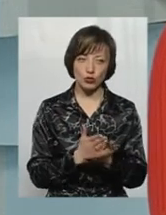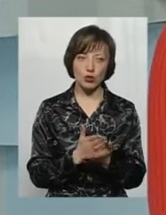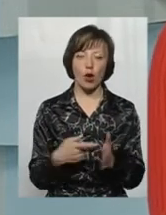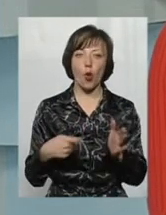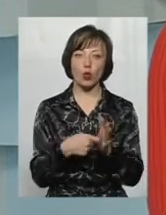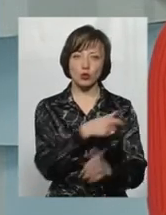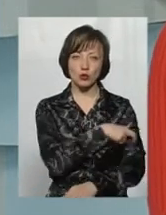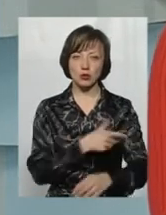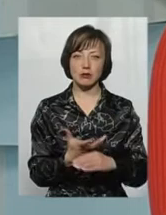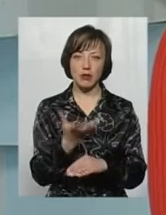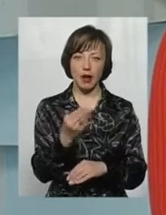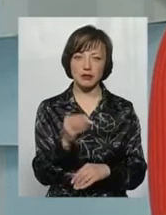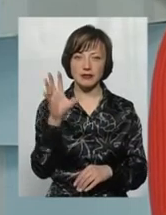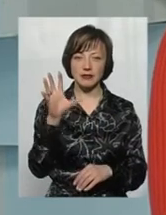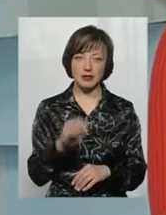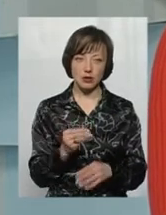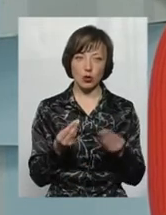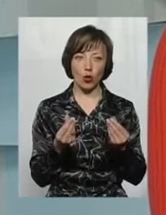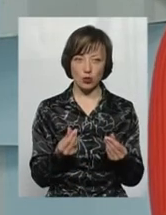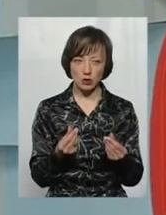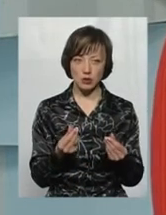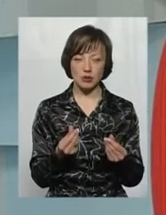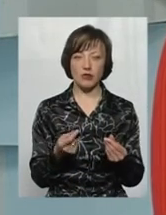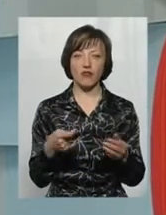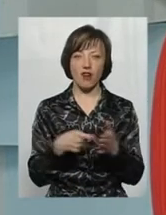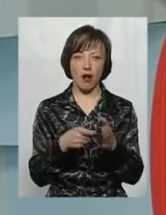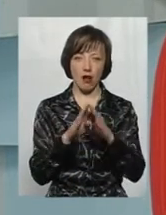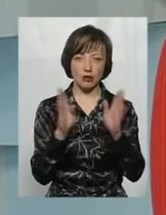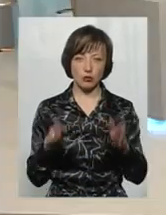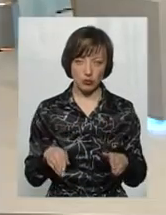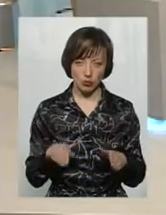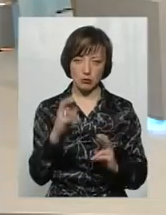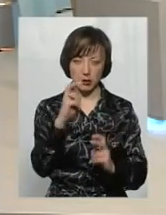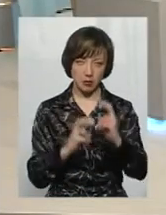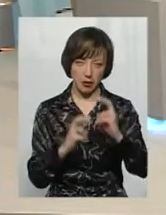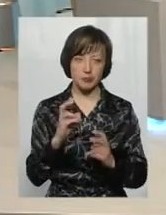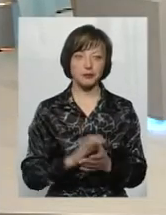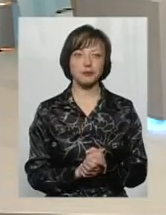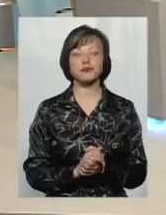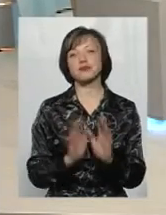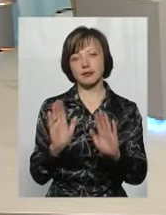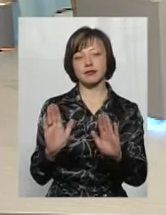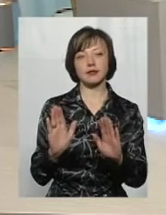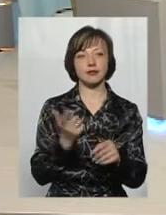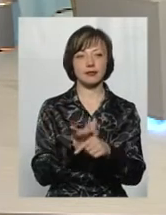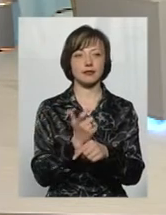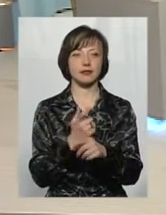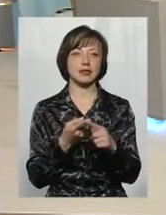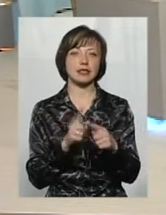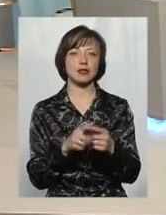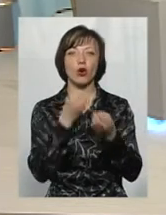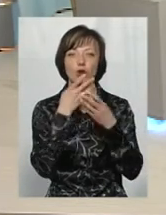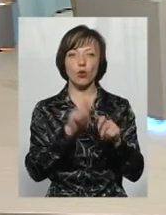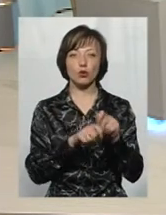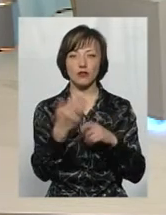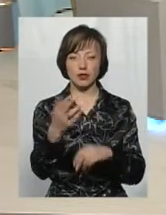кондуктора сплачувати всі кошти в те ж саме підприємство. Ну, це, да, до речі, це просто хороший контроль для